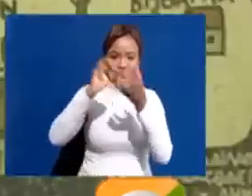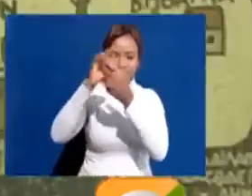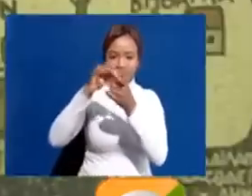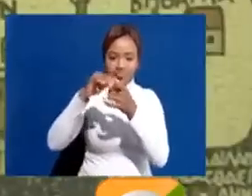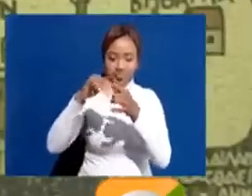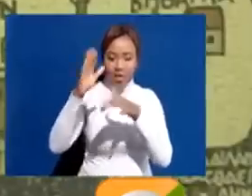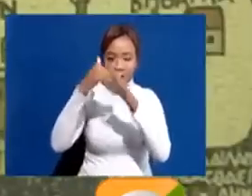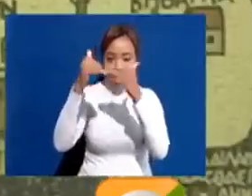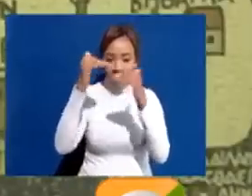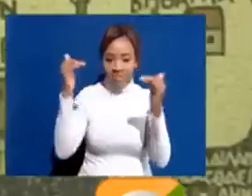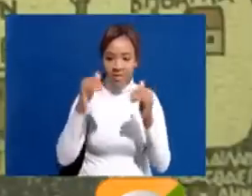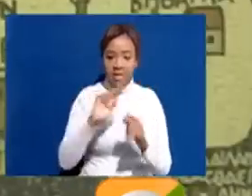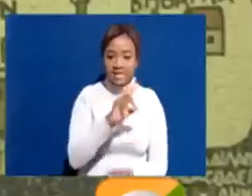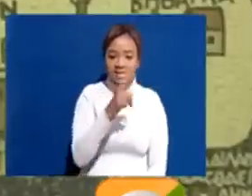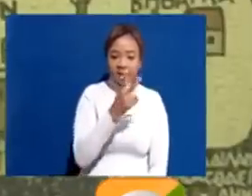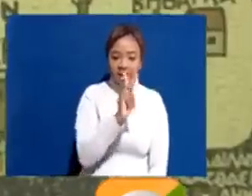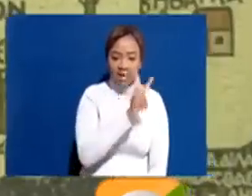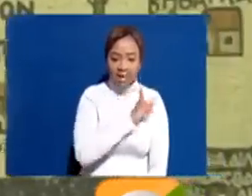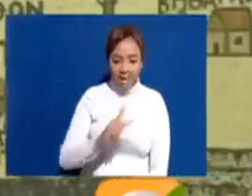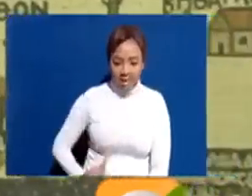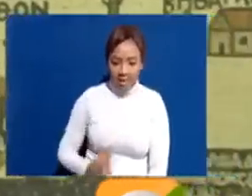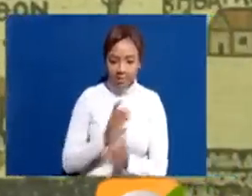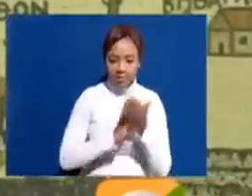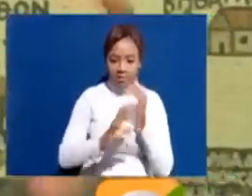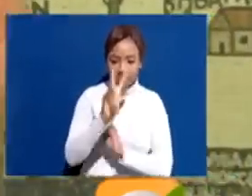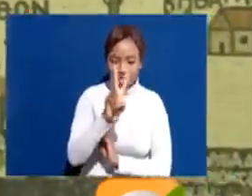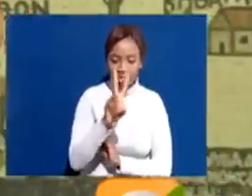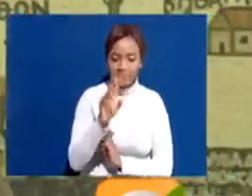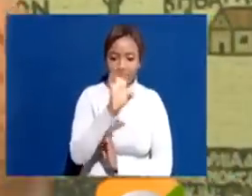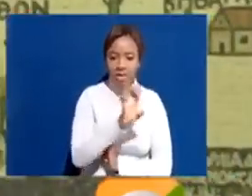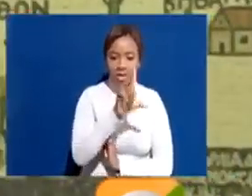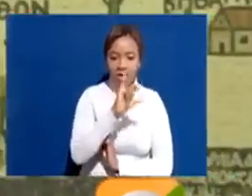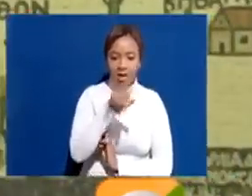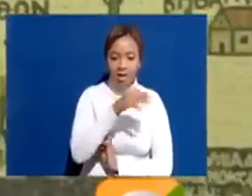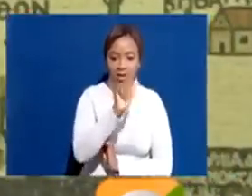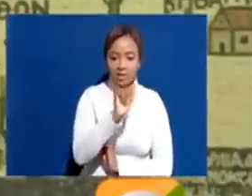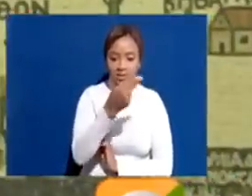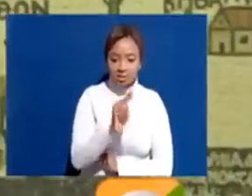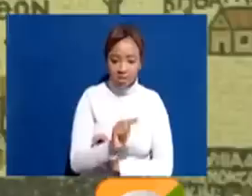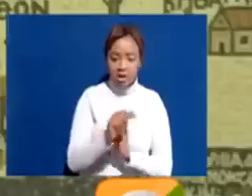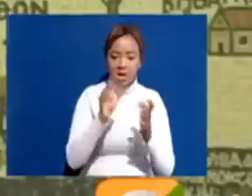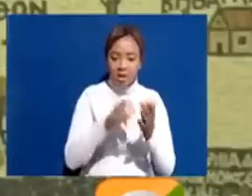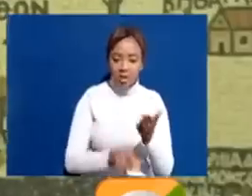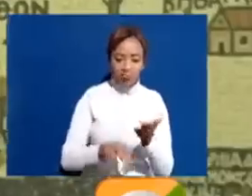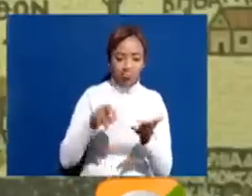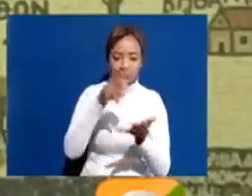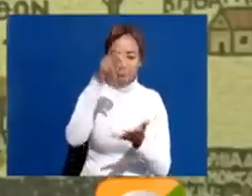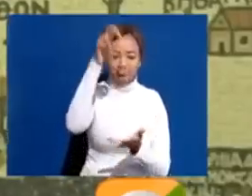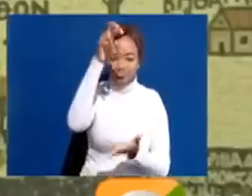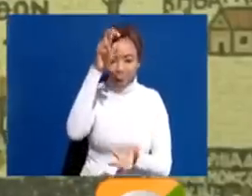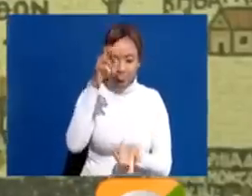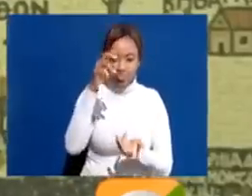to 2 Kings chapter 2, Elijah was taken up to heaven, coming and crossing over the Jordan with his servant Elisha.